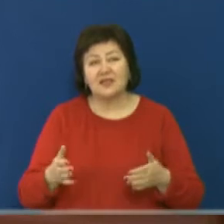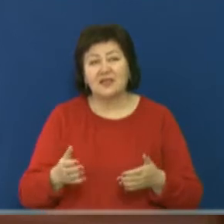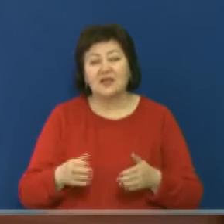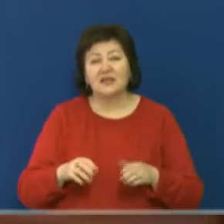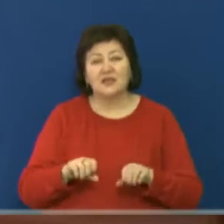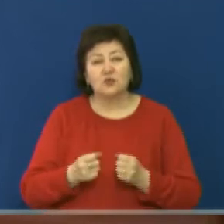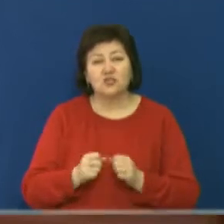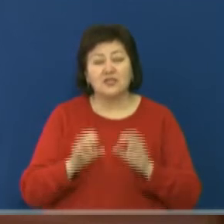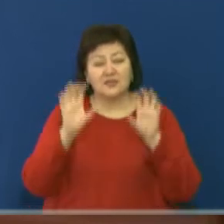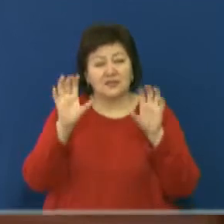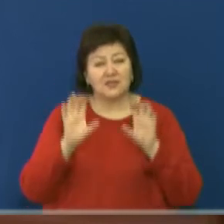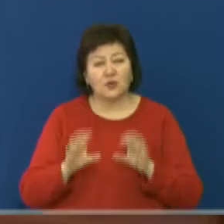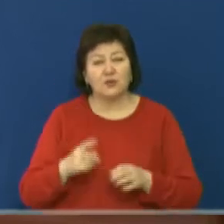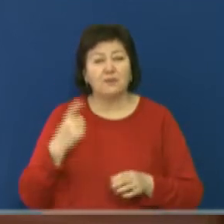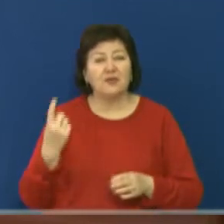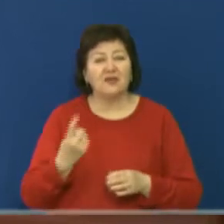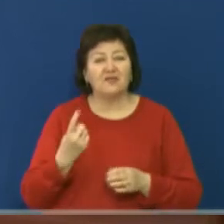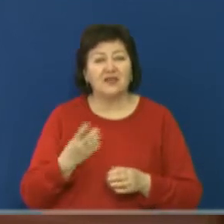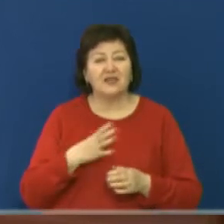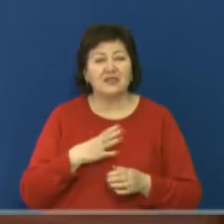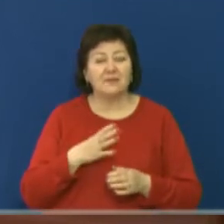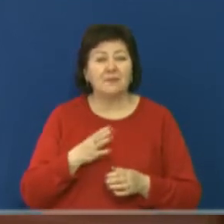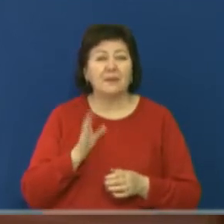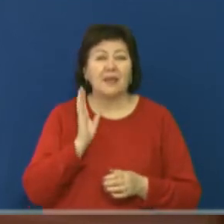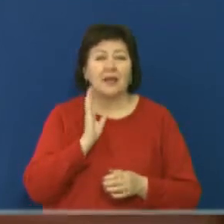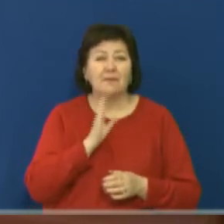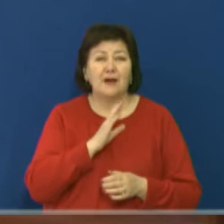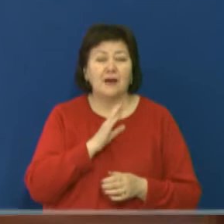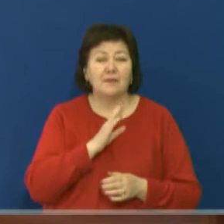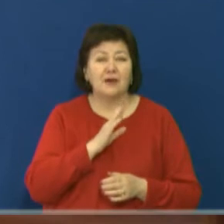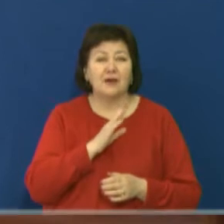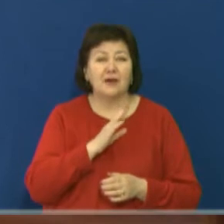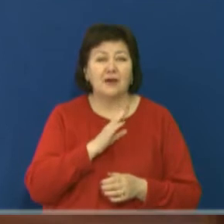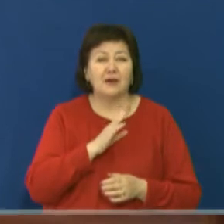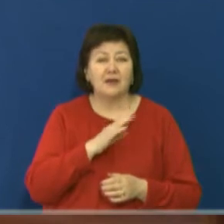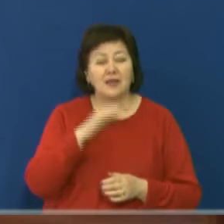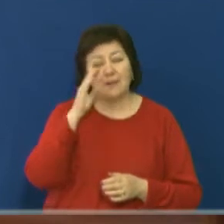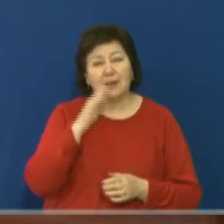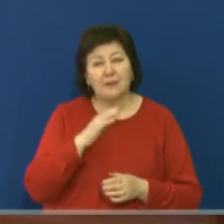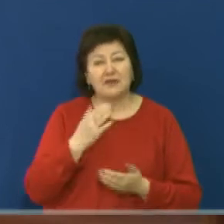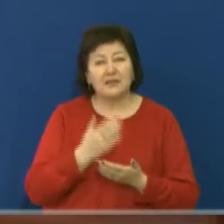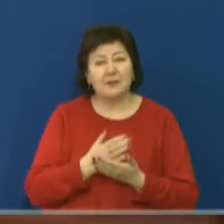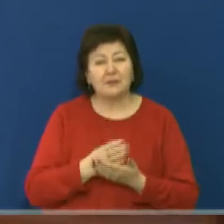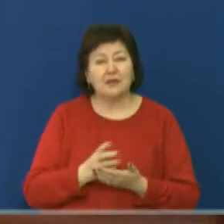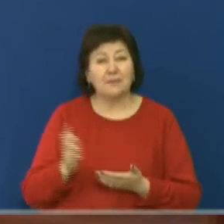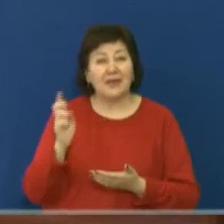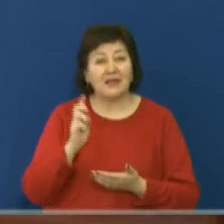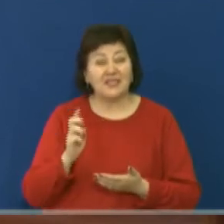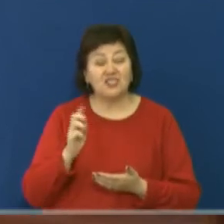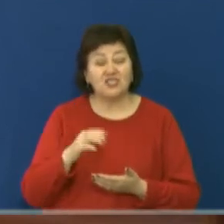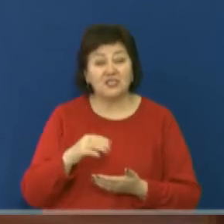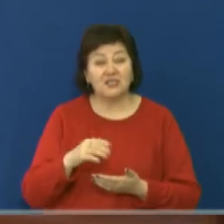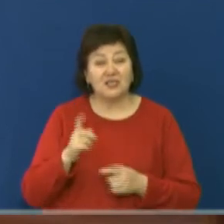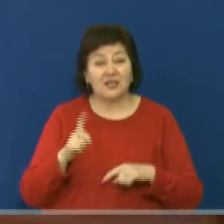заң бұзушылық, яғни бірінші ол жаңағы ата-ана, жаңағы баланың биологиялық анасы өзі